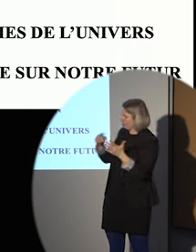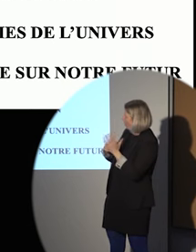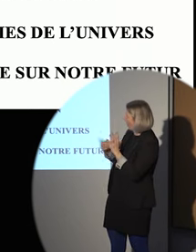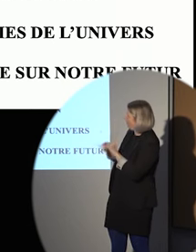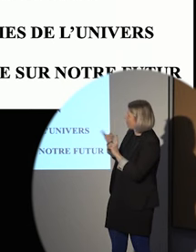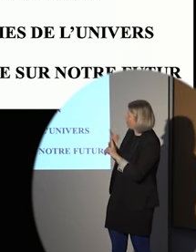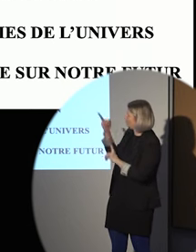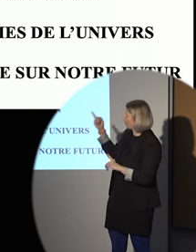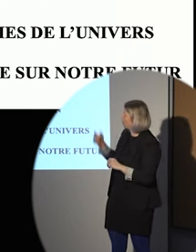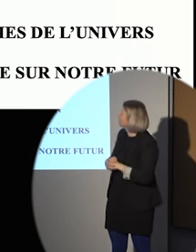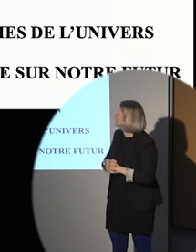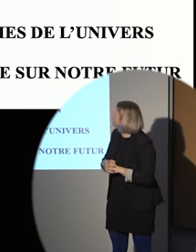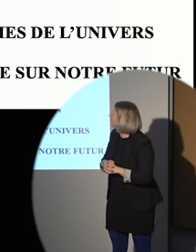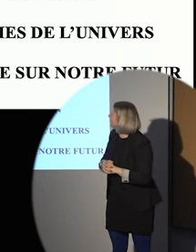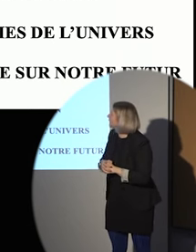on est très loin de l'avoir gagné.